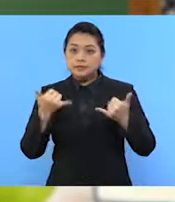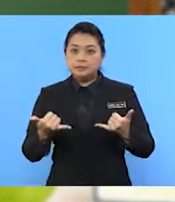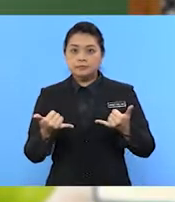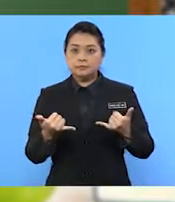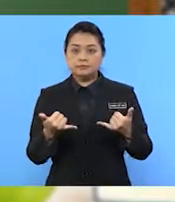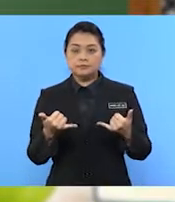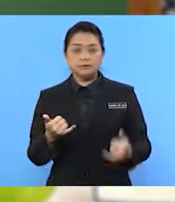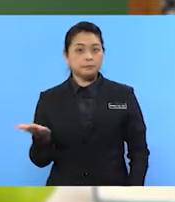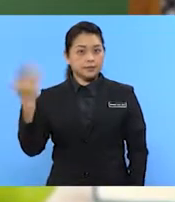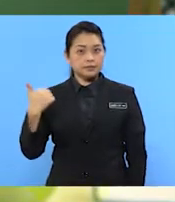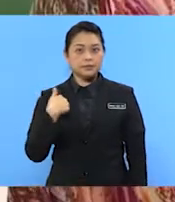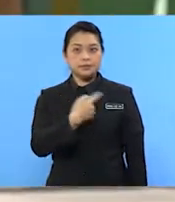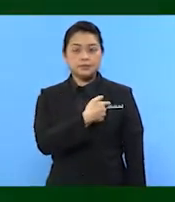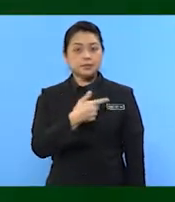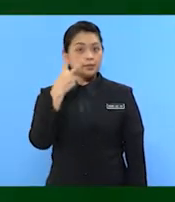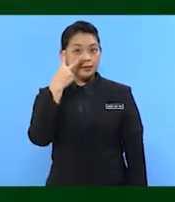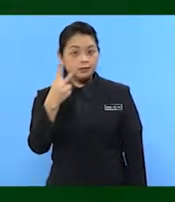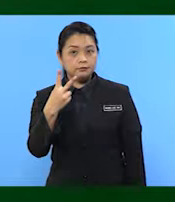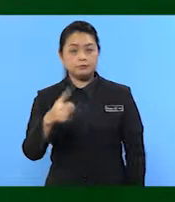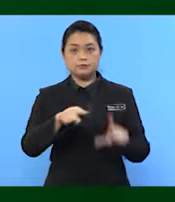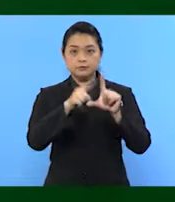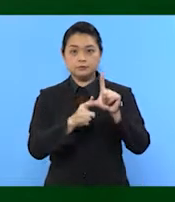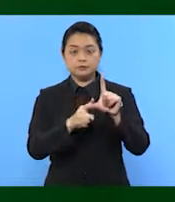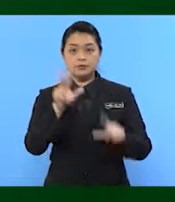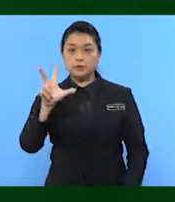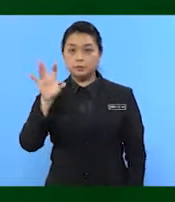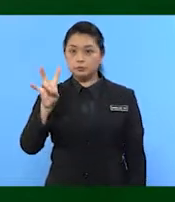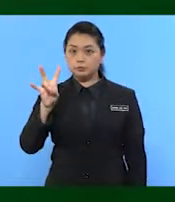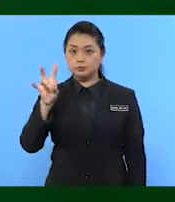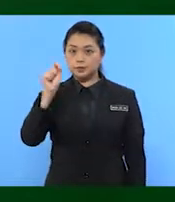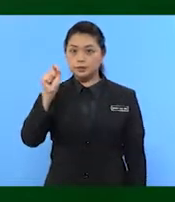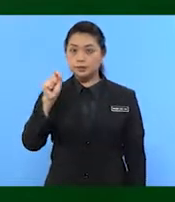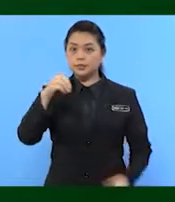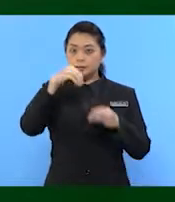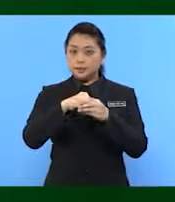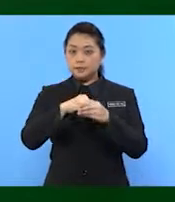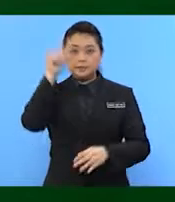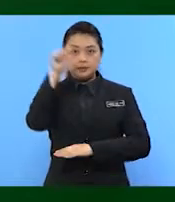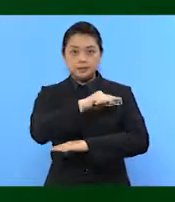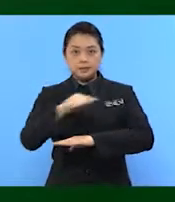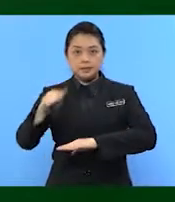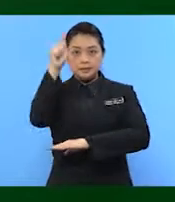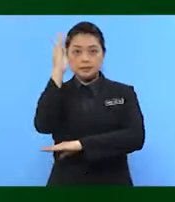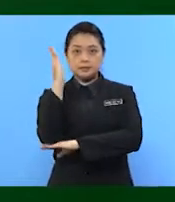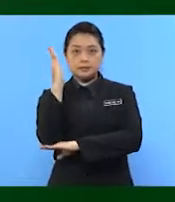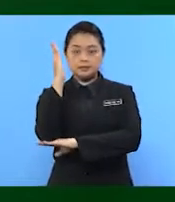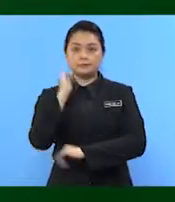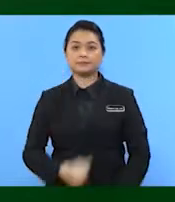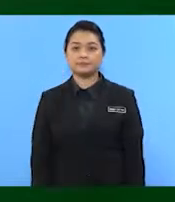Sekarang, marilah kita perhatikan sudut 37 darjah dalam segitiga bersudut